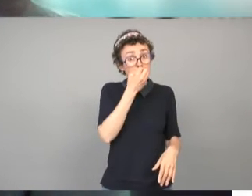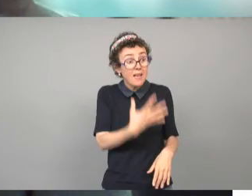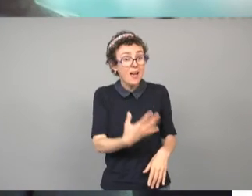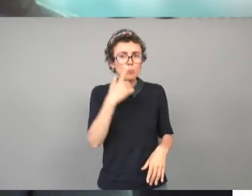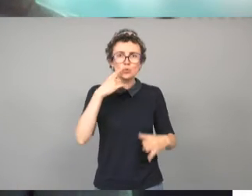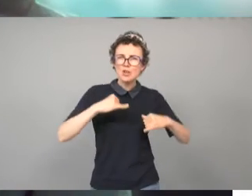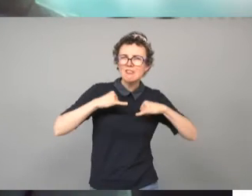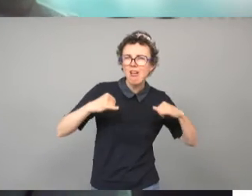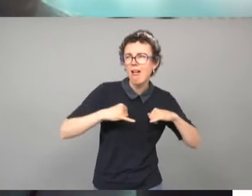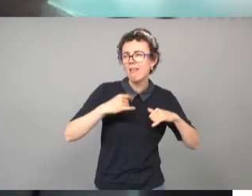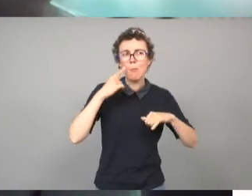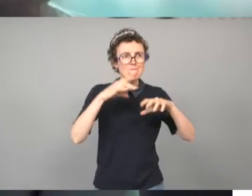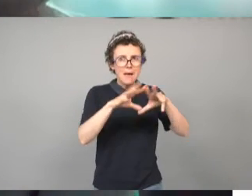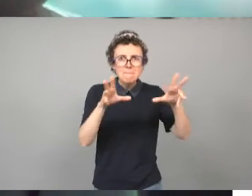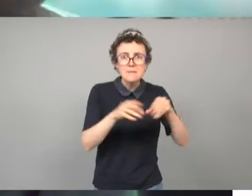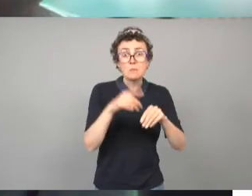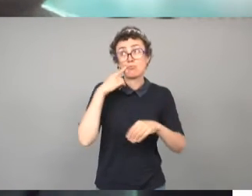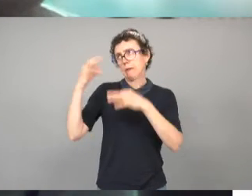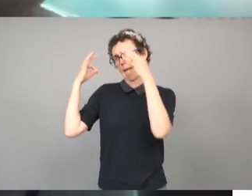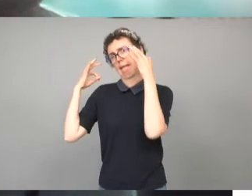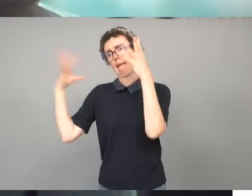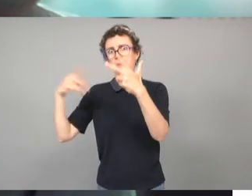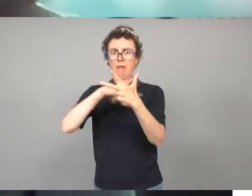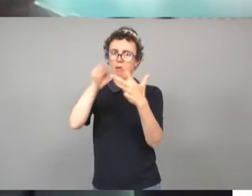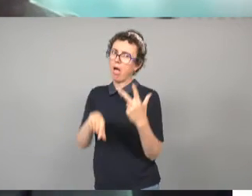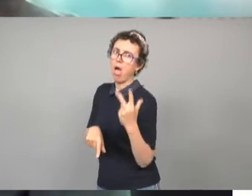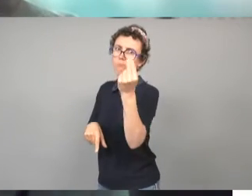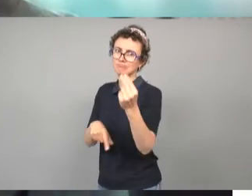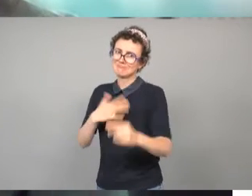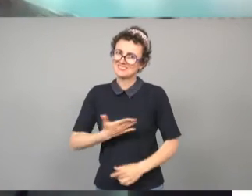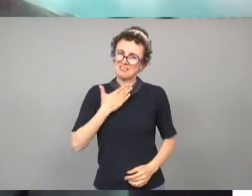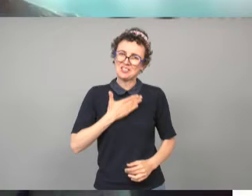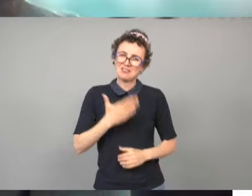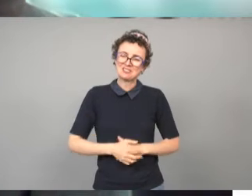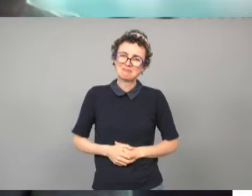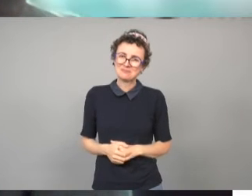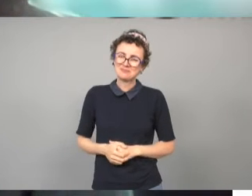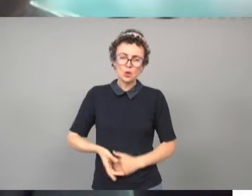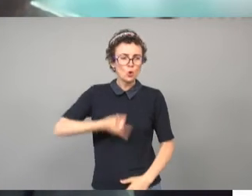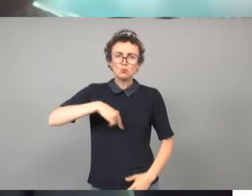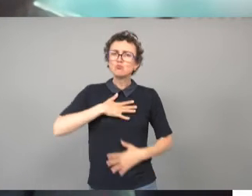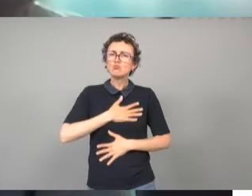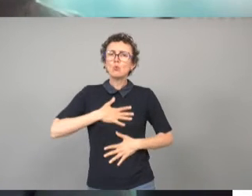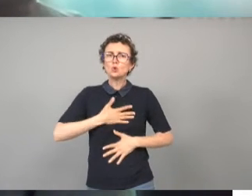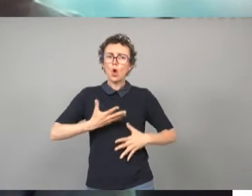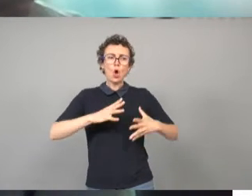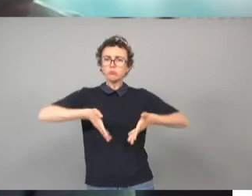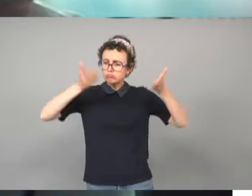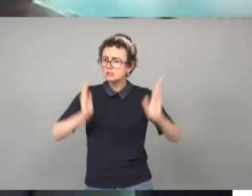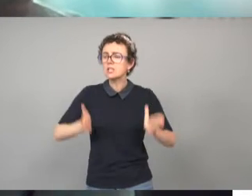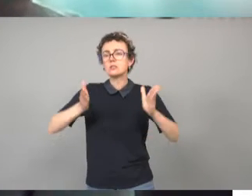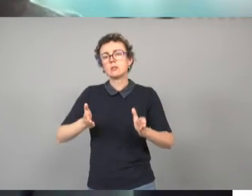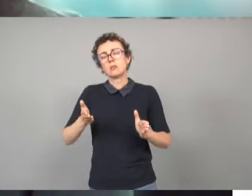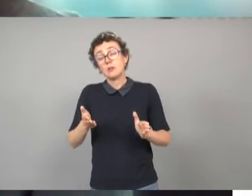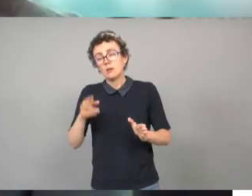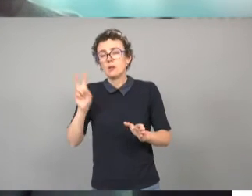l'urgence climatique et sociale. Nous approuvons pleinement cette décision et nous ne nous attarderons pas sur la forme d'une